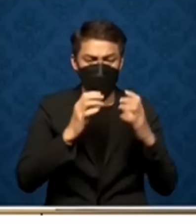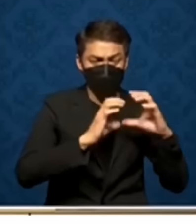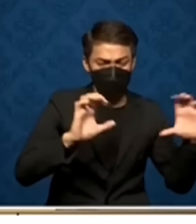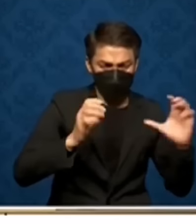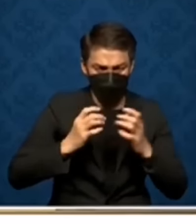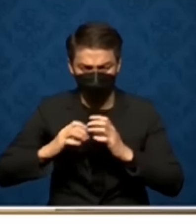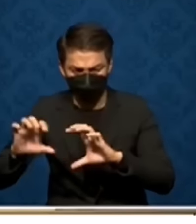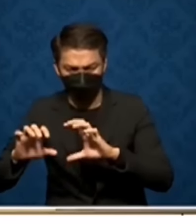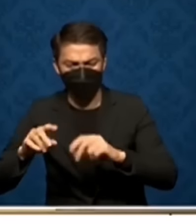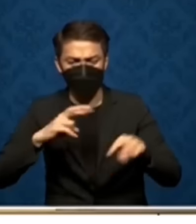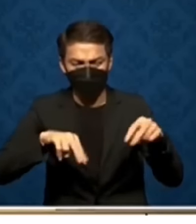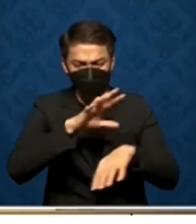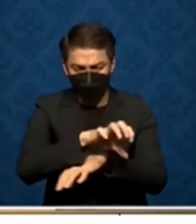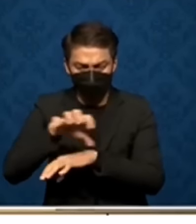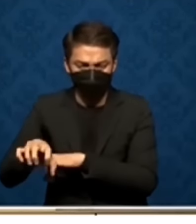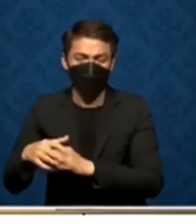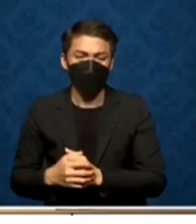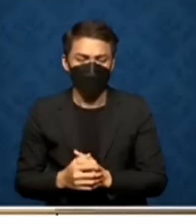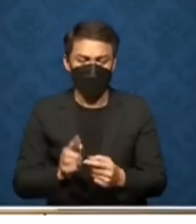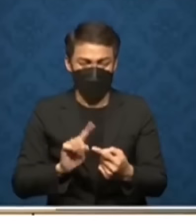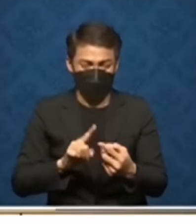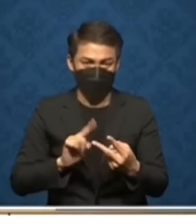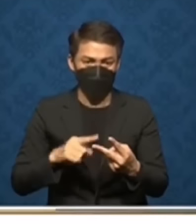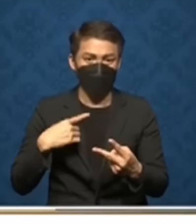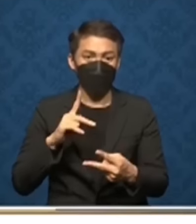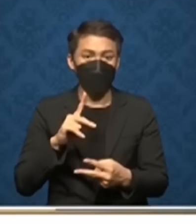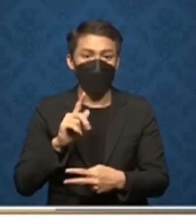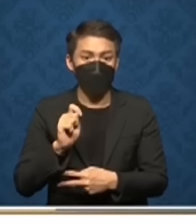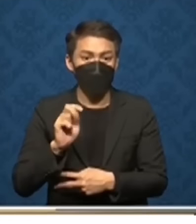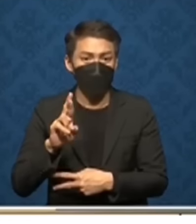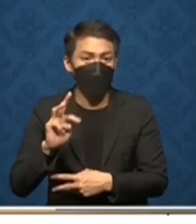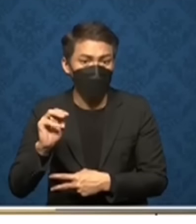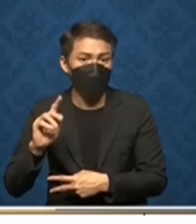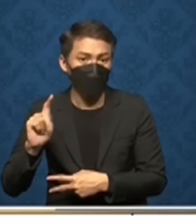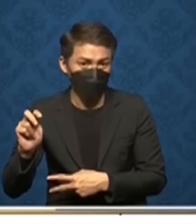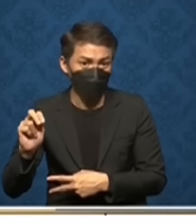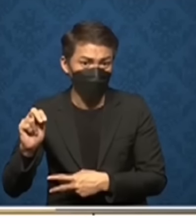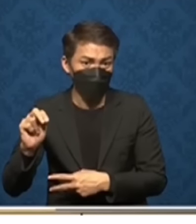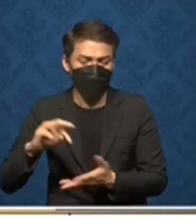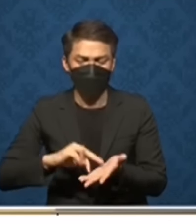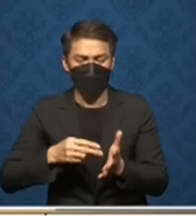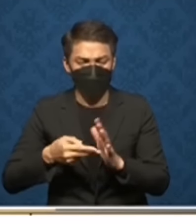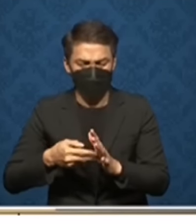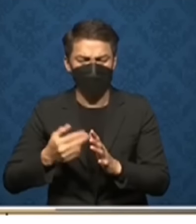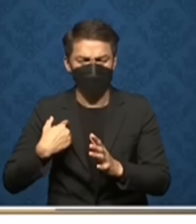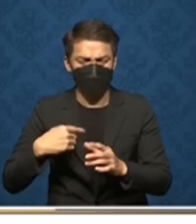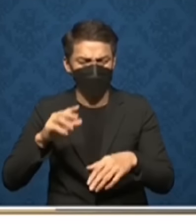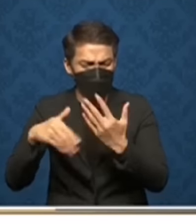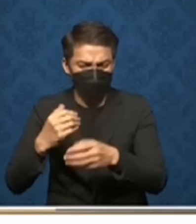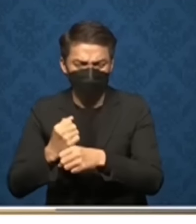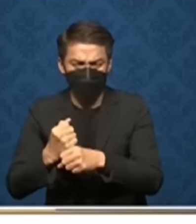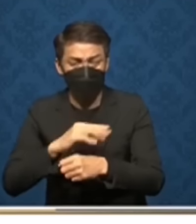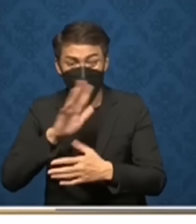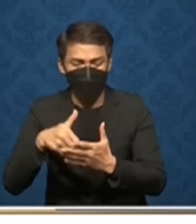หนึ่งท่านมีกลมน.กลมน.ก็ไปบูรณาการหมดนะท่านมีสปต.สปต.ต